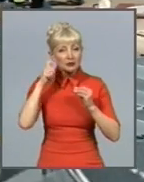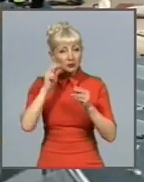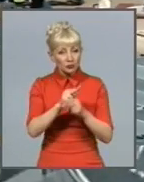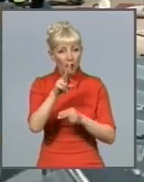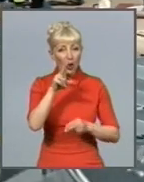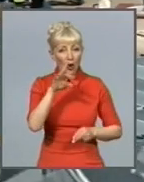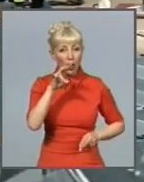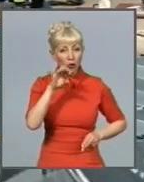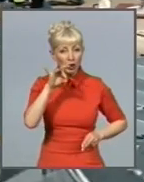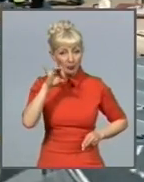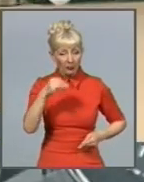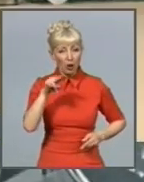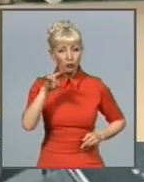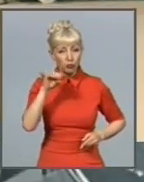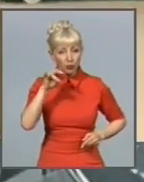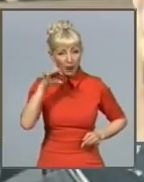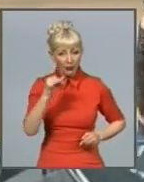первенствовала в пятиборье с результатом